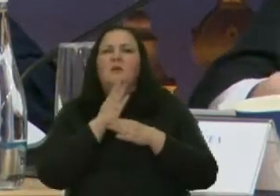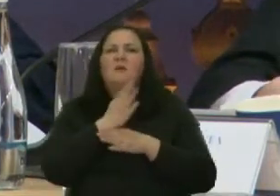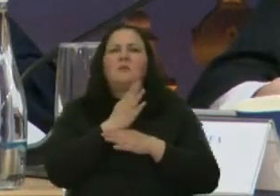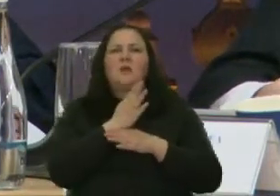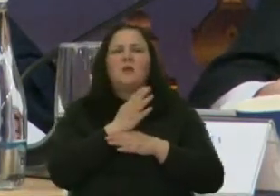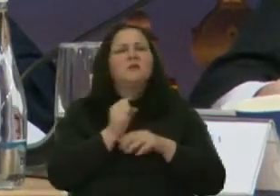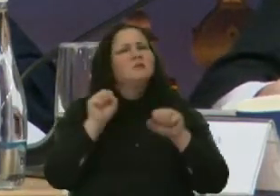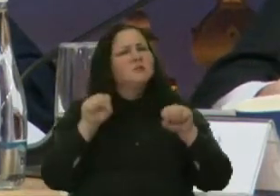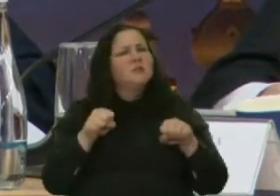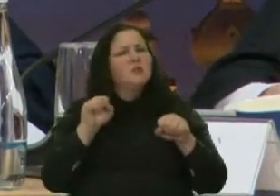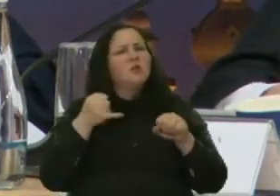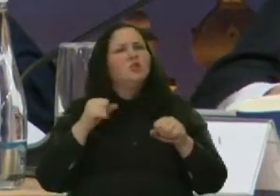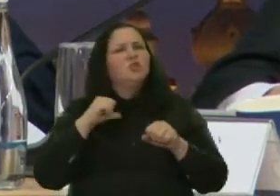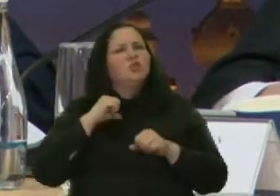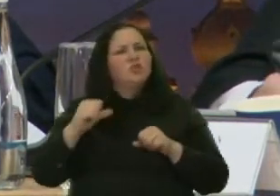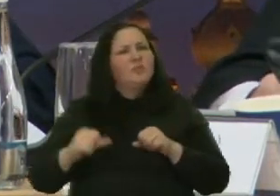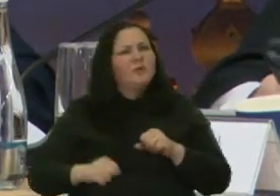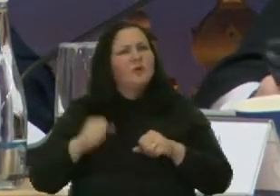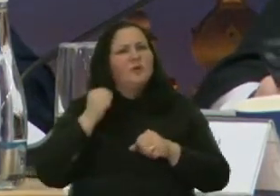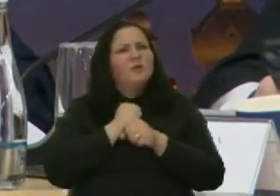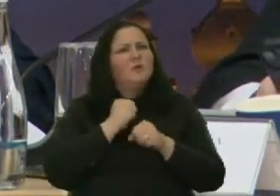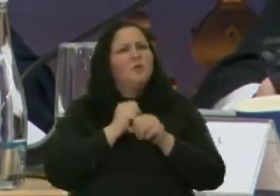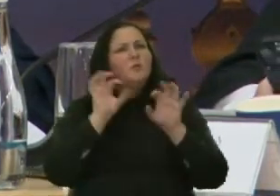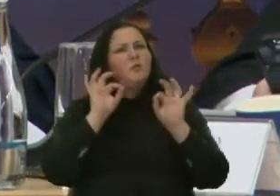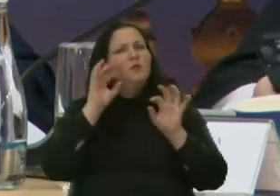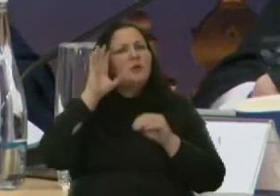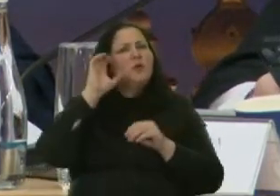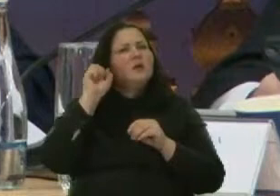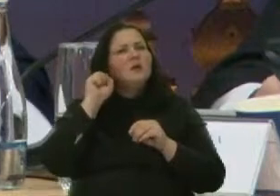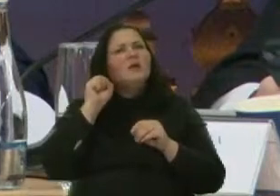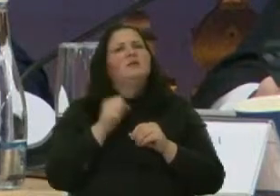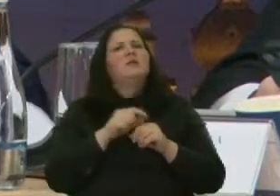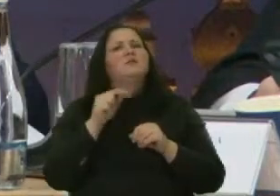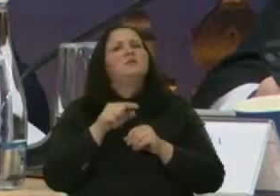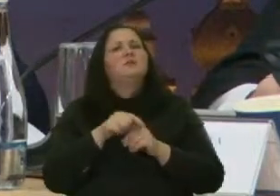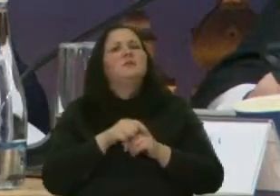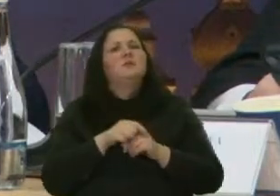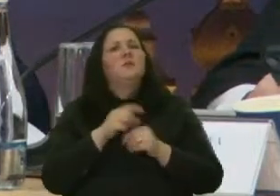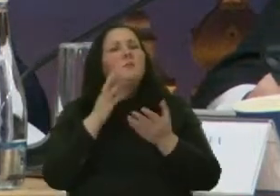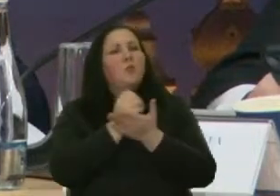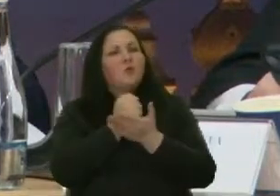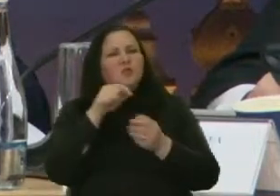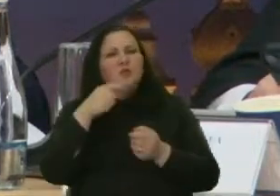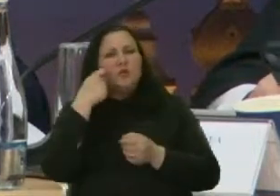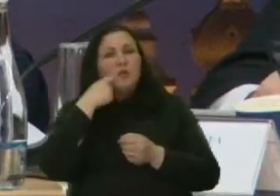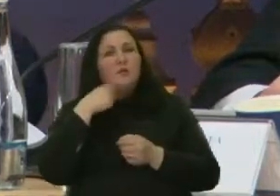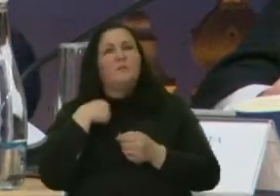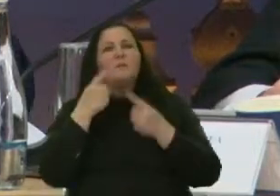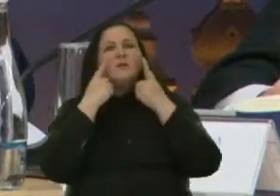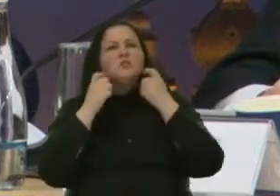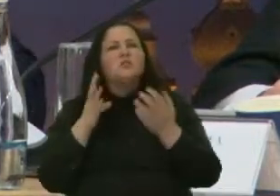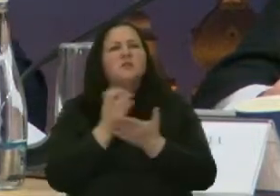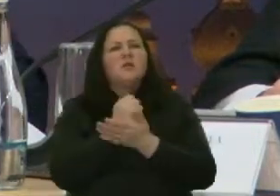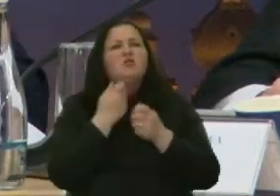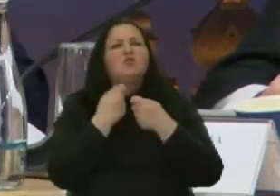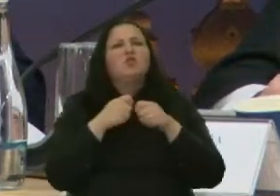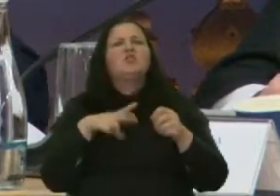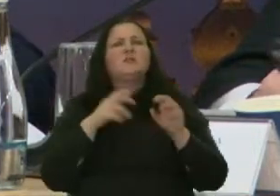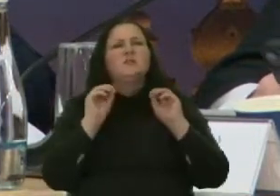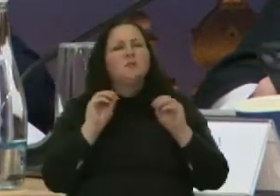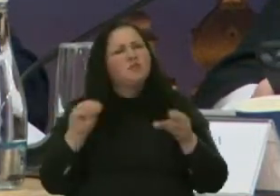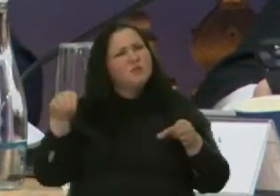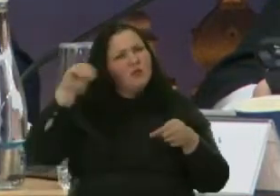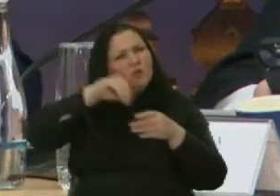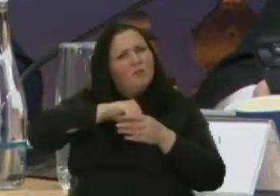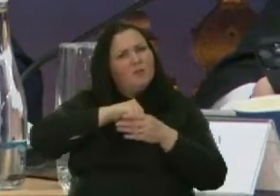serioasă și profesionistă în realizarea cu bună credință acui acestui buget al Clujului Am încercat să adunăm tot ceea ce este bun și să l prindem într un cadru